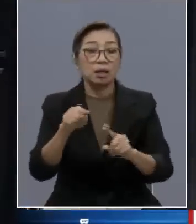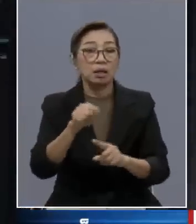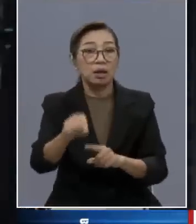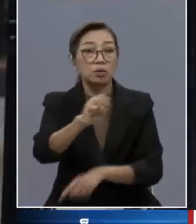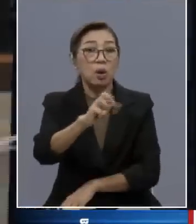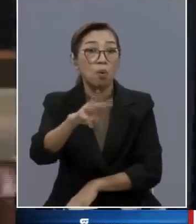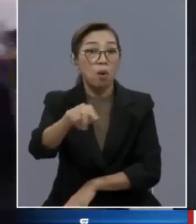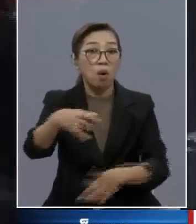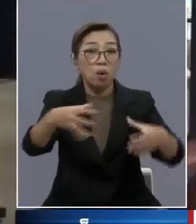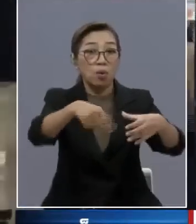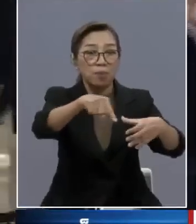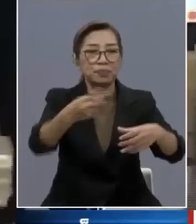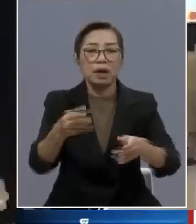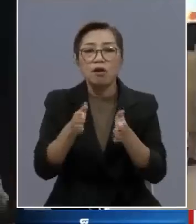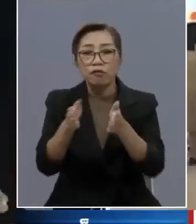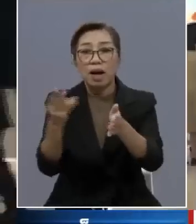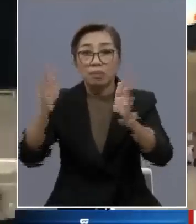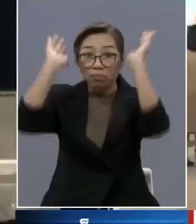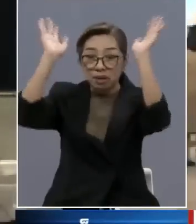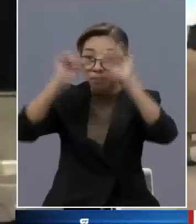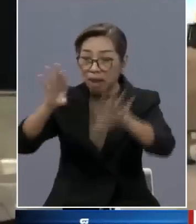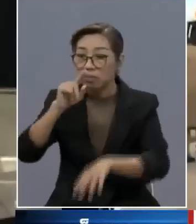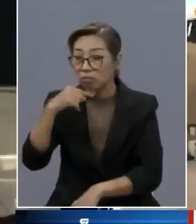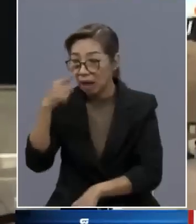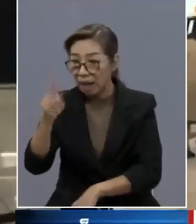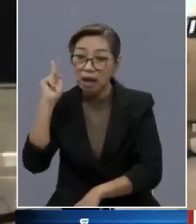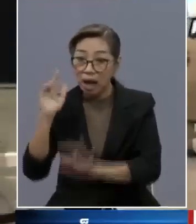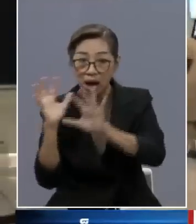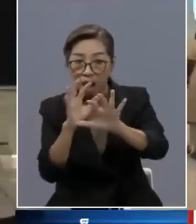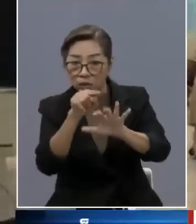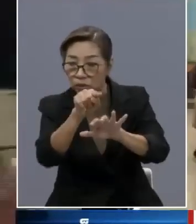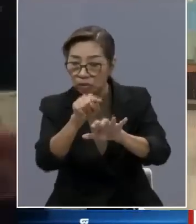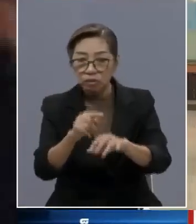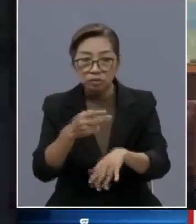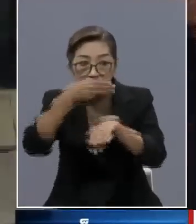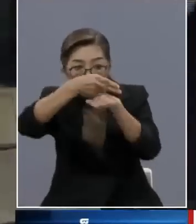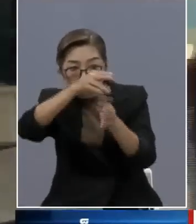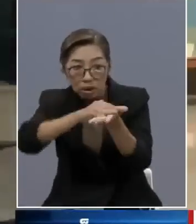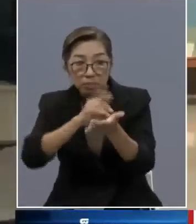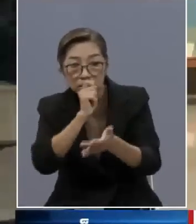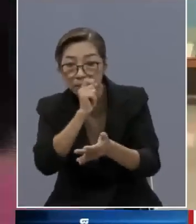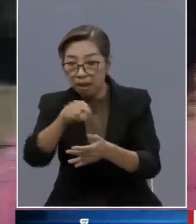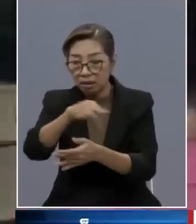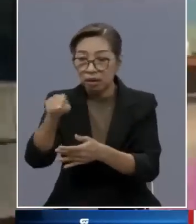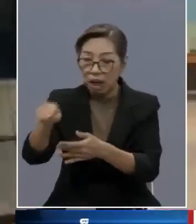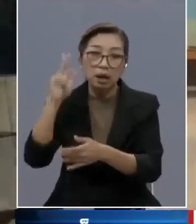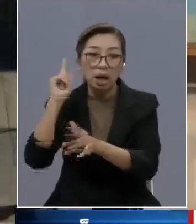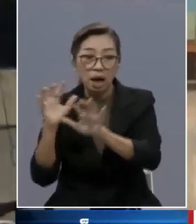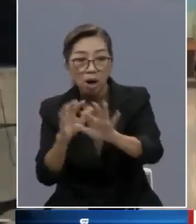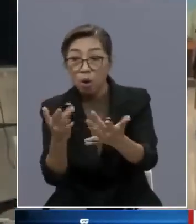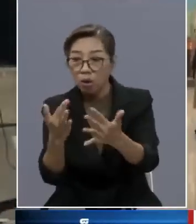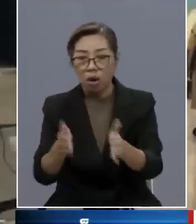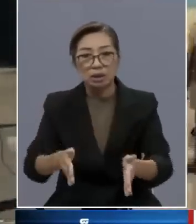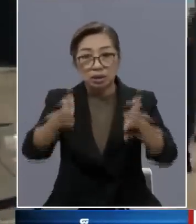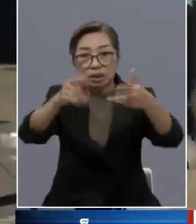สภาแจ้งเลยนะครับถึงแนวทางในการติดตามทำข่าวการประชุมวุฒิสภาในวันนี้ว่าจะให้ใช้พื้นที่บริเวณชั้น1